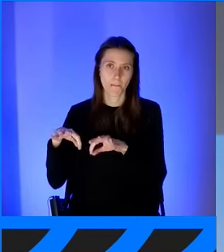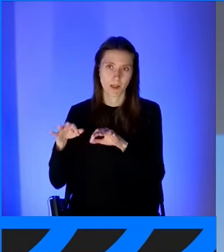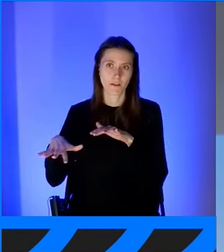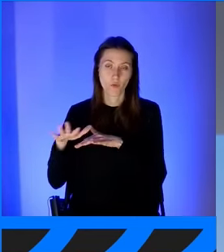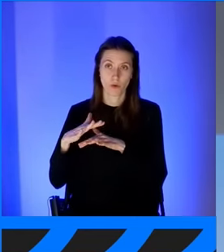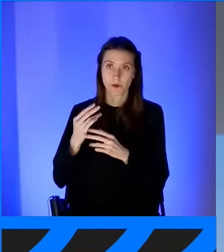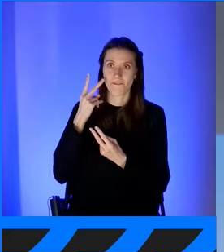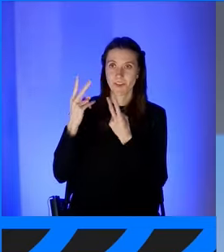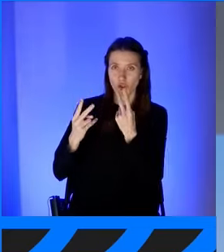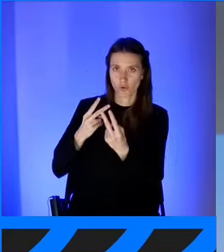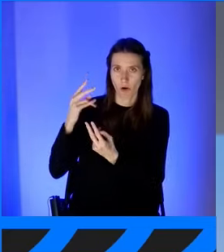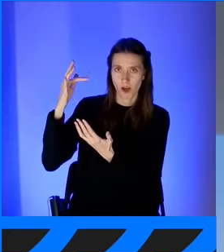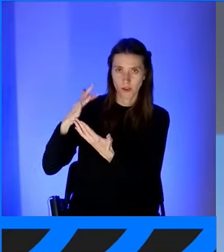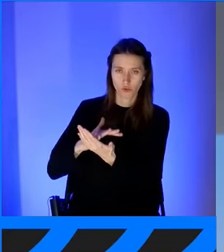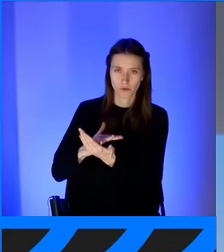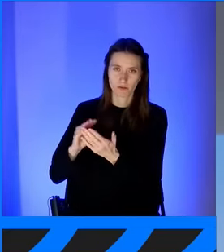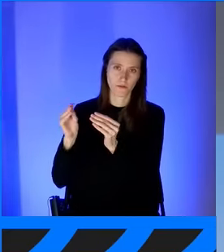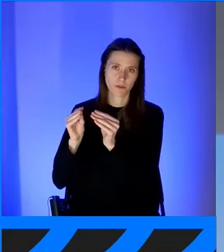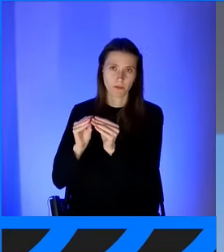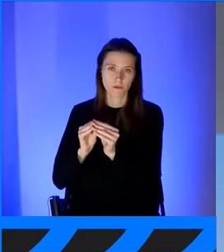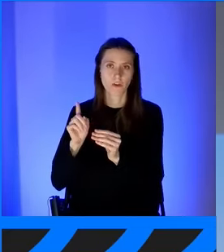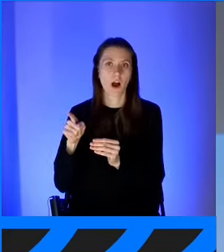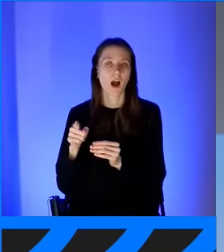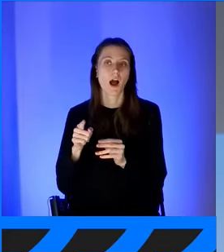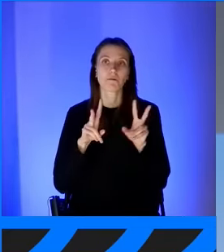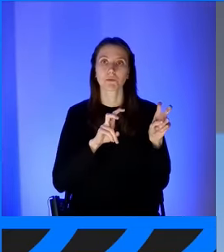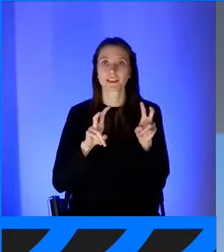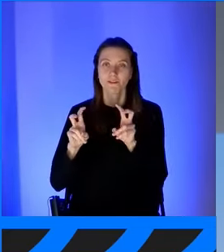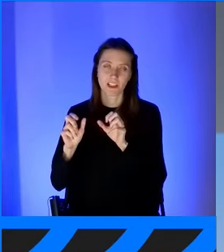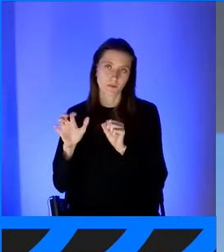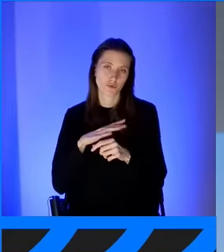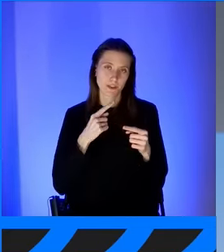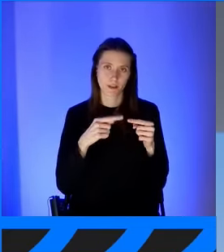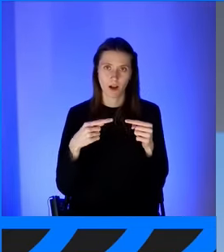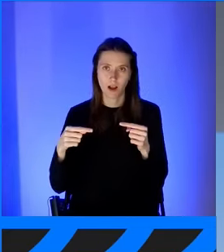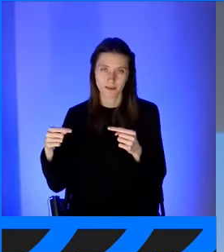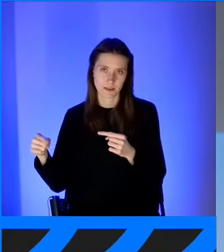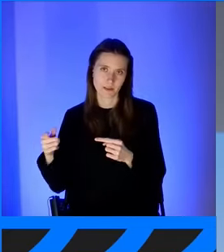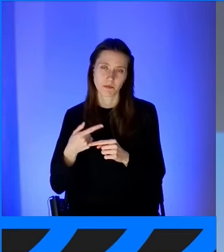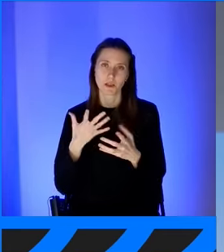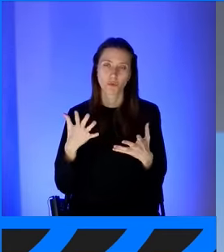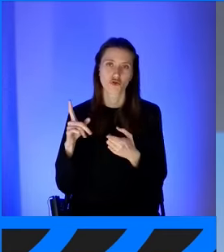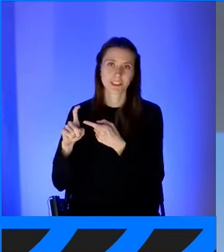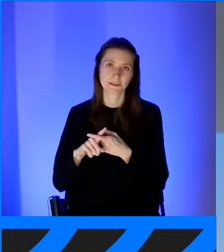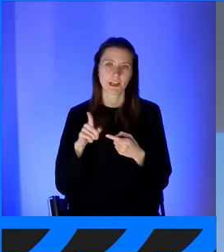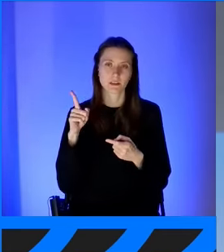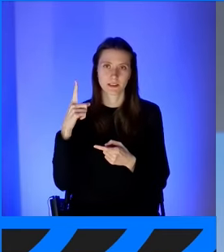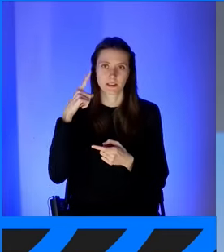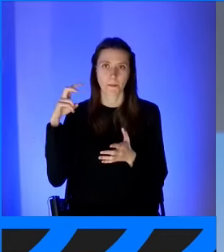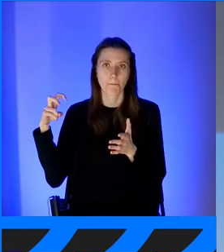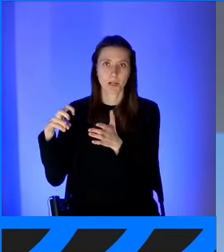как бы один, а то, что он называется там где-то мини-апс, а где-то Direct Games — это более такая, ну, брендовая история.